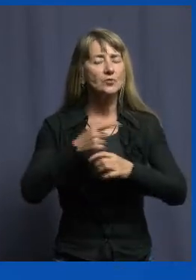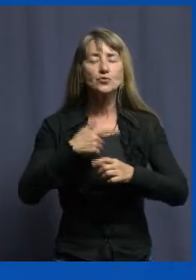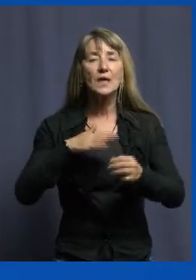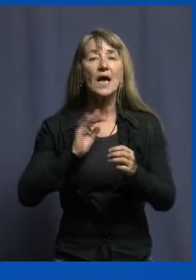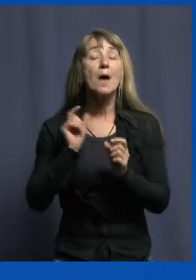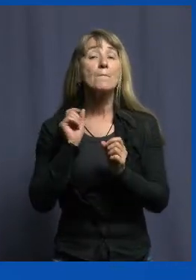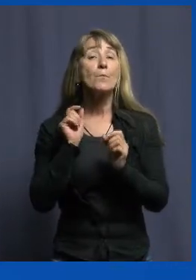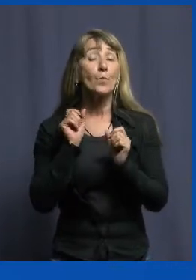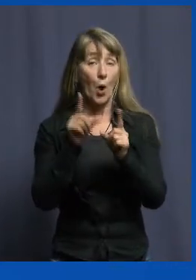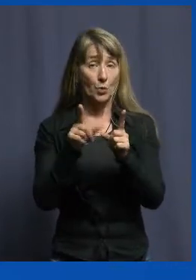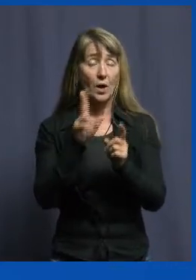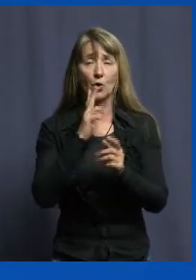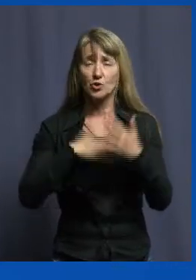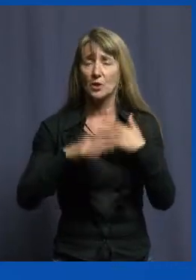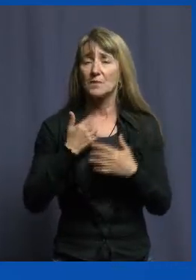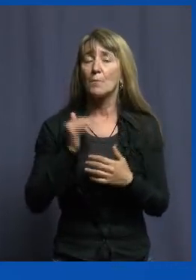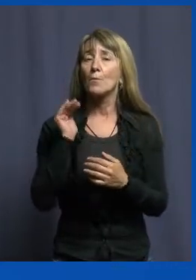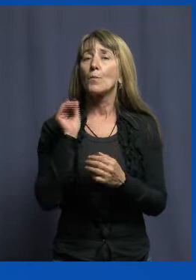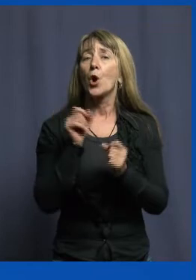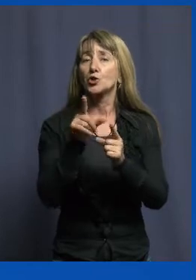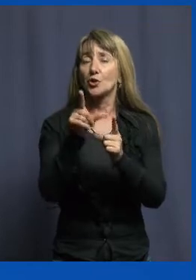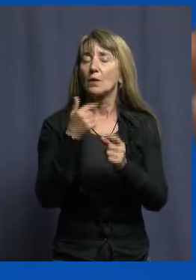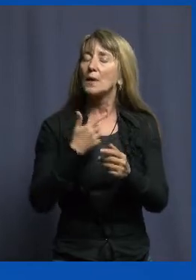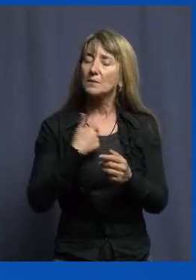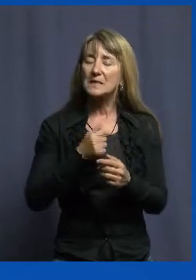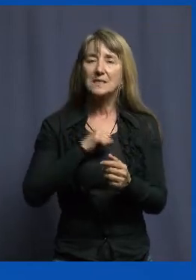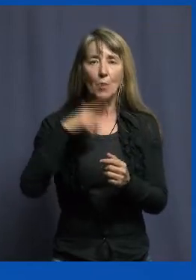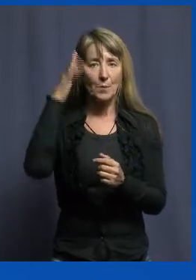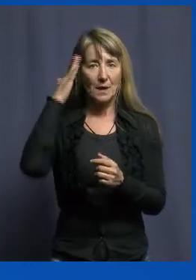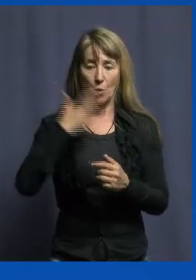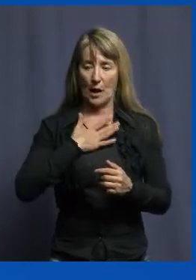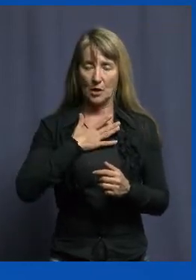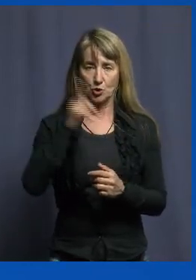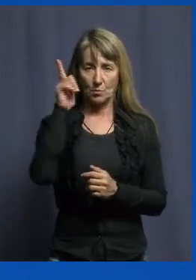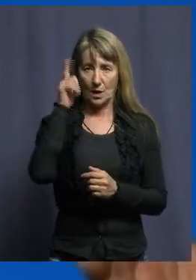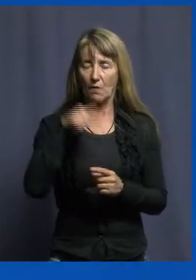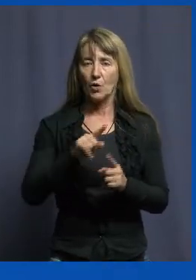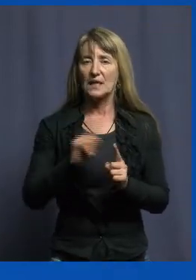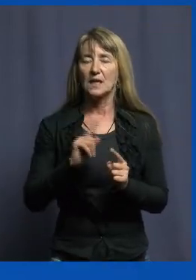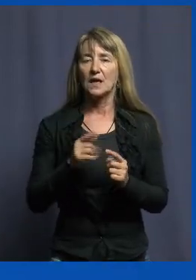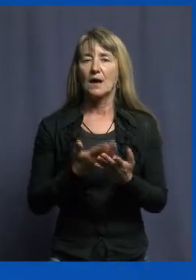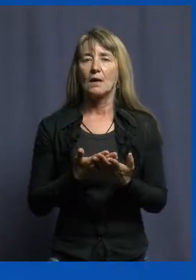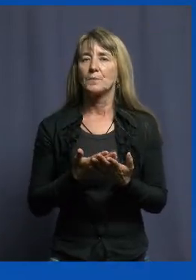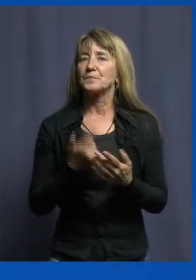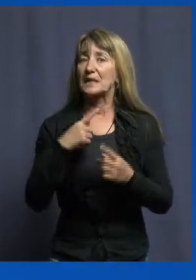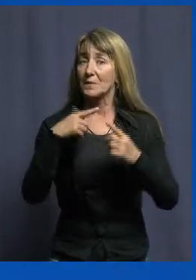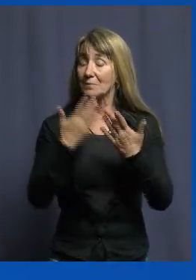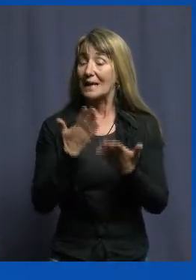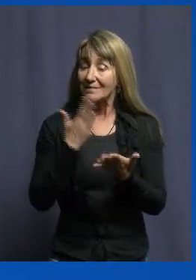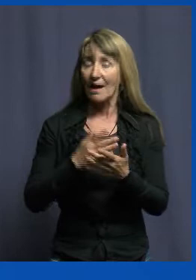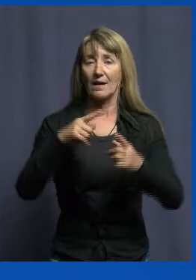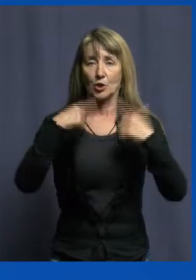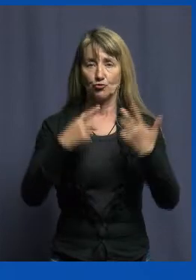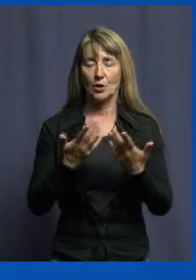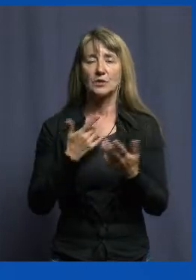evo, želim da pošaljem. Ajmo malo mi Kragujevčani da se samo brinemo o našem gradu, ovo nije tek rečeno da bi bilo rečeno. Ajmo malo